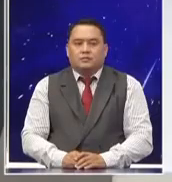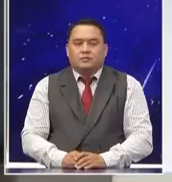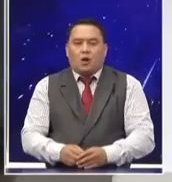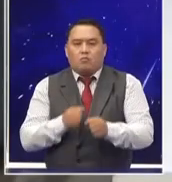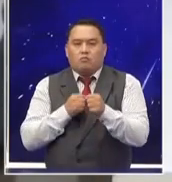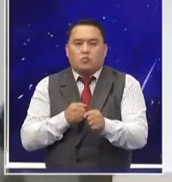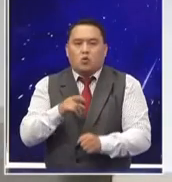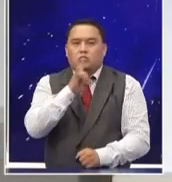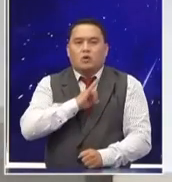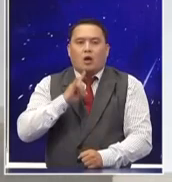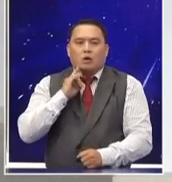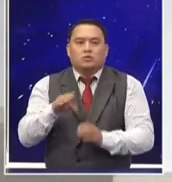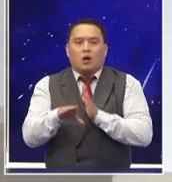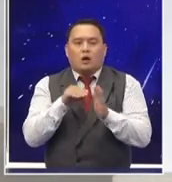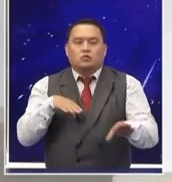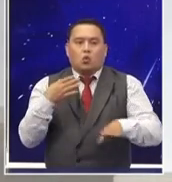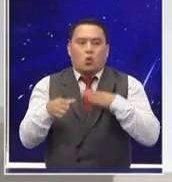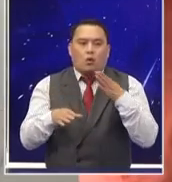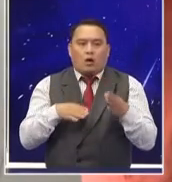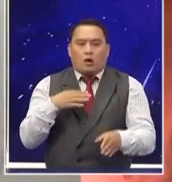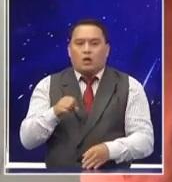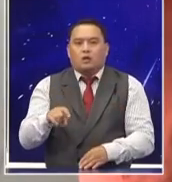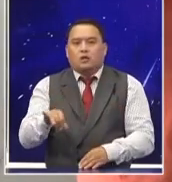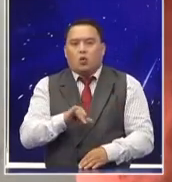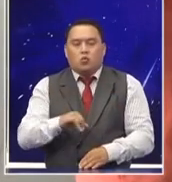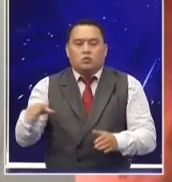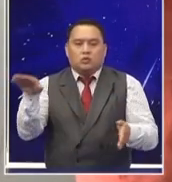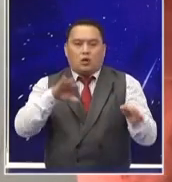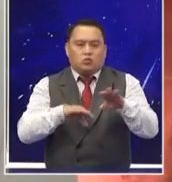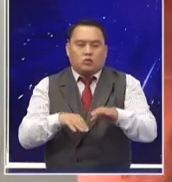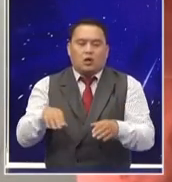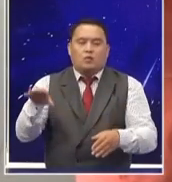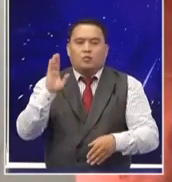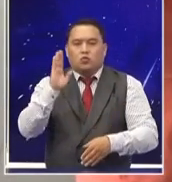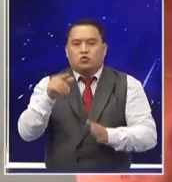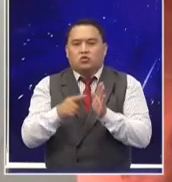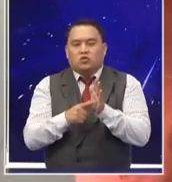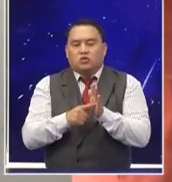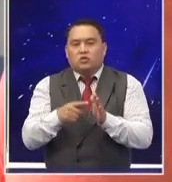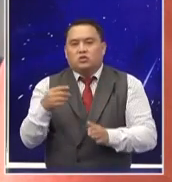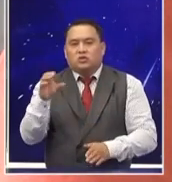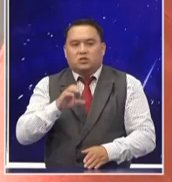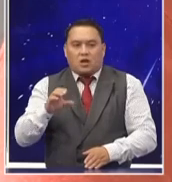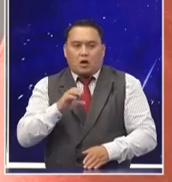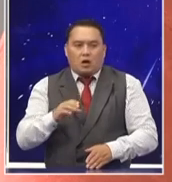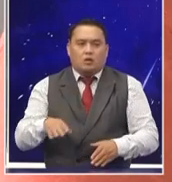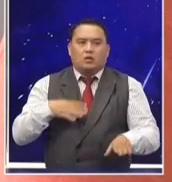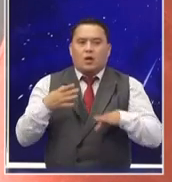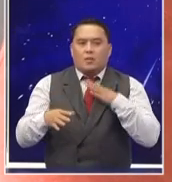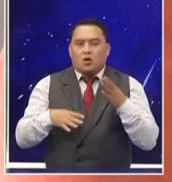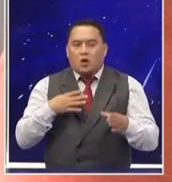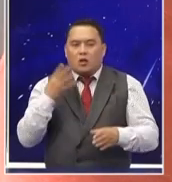Бокстан әйелдер құрама командасының оқу жаттығу жиыны Алатау баурайында өтеді 42-дің 7-сі күні. Бір айға созылатын кеңейтілген